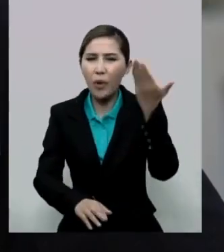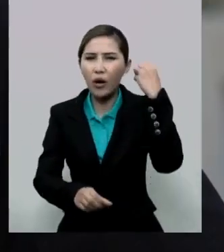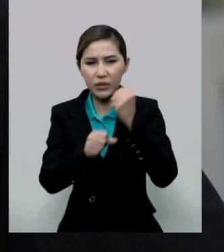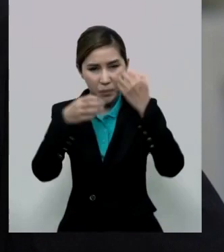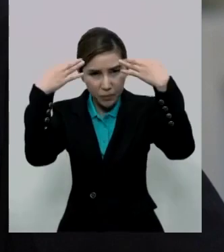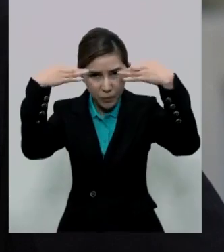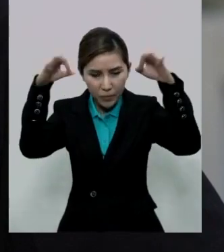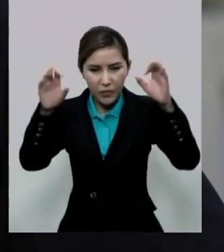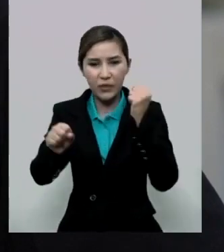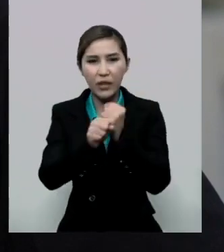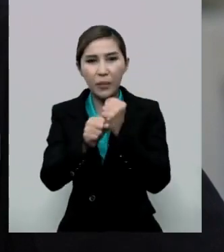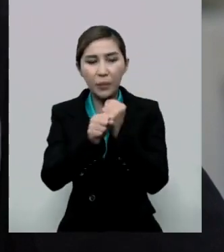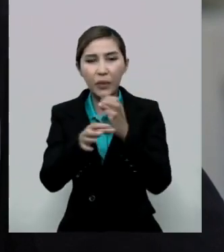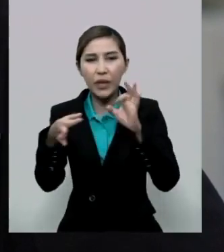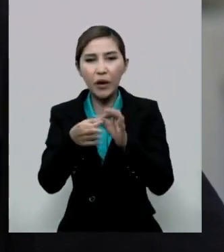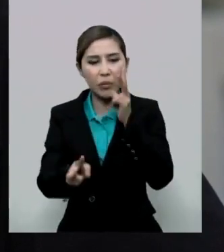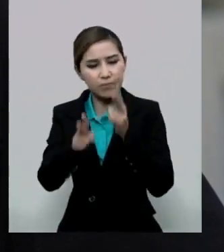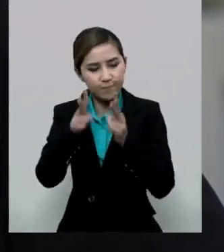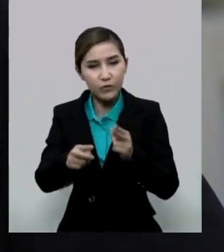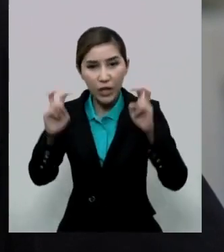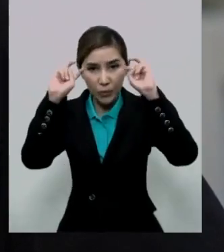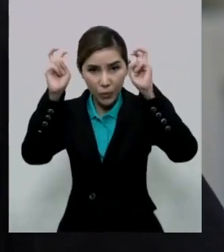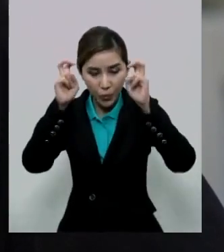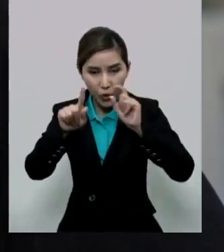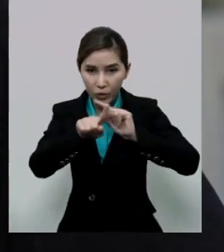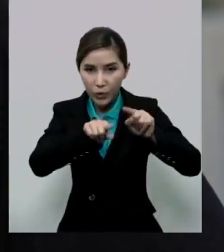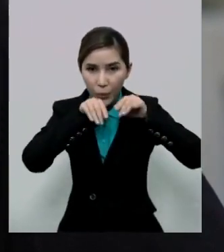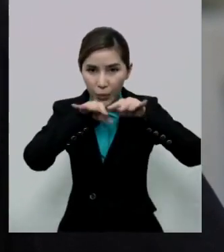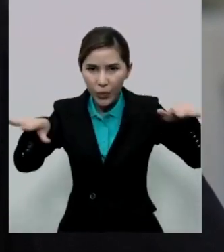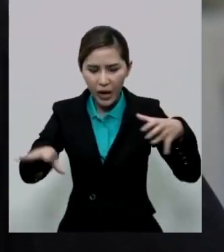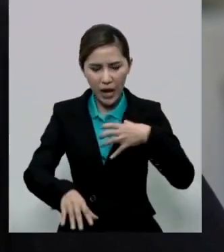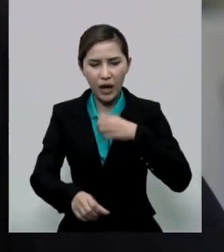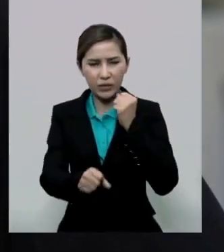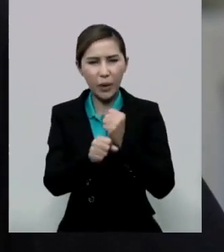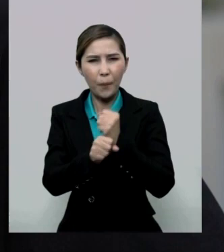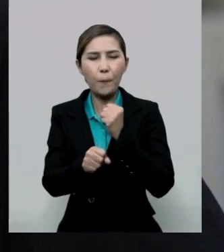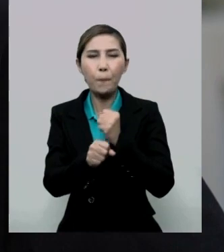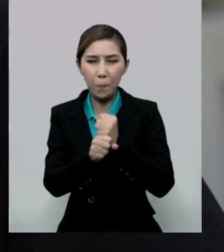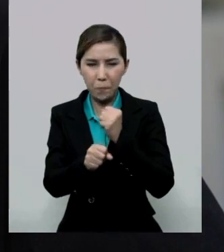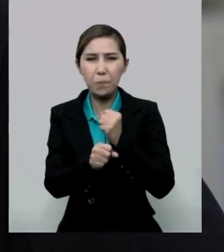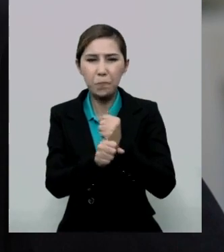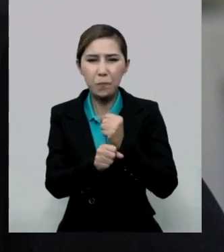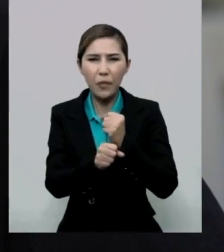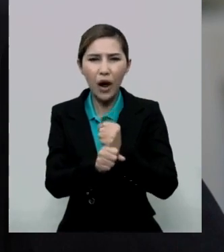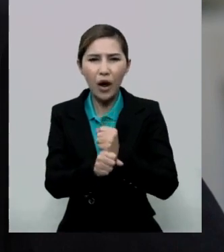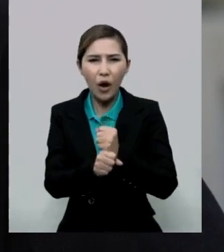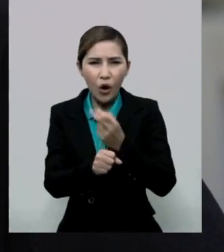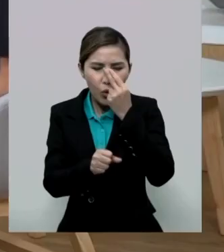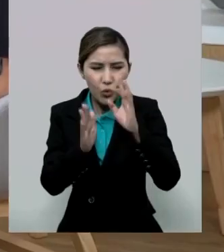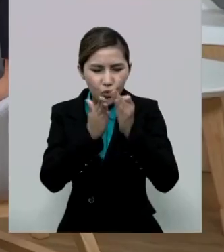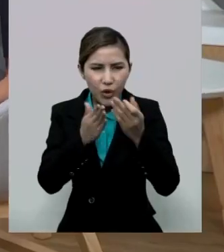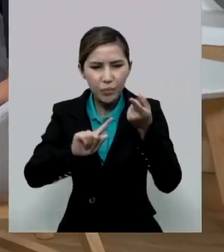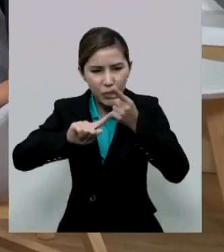ำงานเป็นฟรีแลนซ์อยู่ครับ ค่ะ เป็นเกี่ยวกับคอนเทนต์ไรเตอร์ครับแล้วก็ทีนี้อยากจะมีงานประจำครับแล้วก็ลองเซิร์ชใน